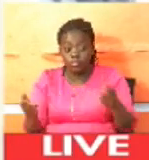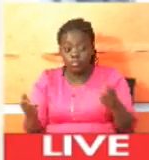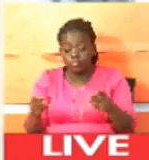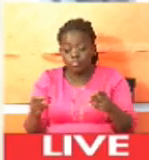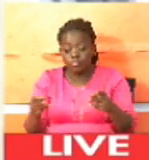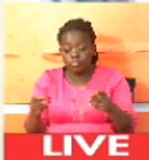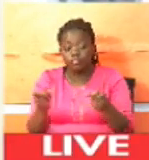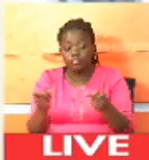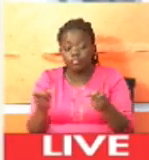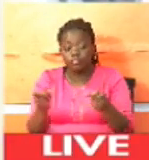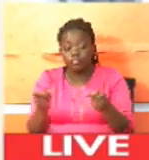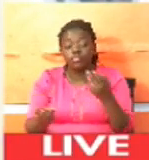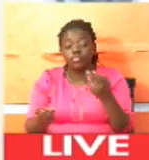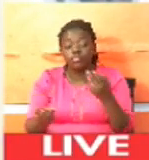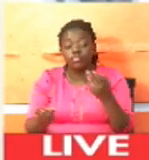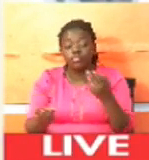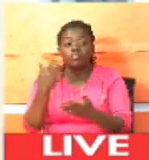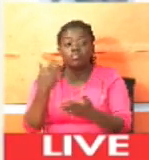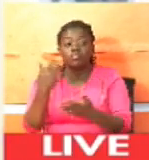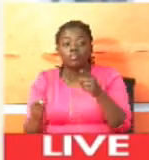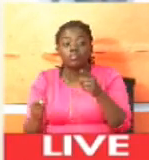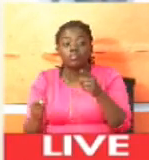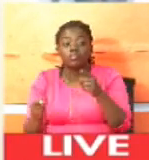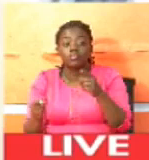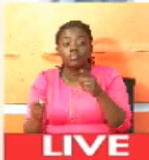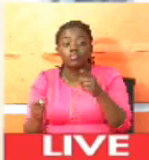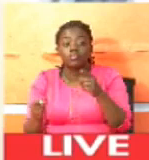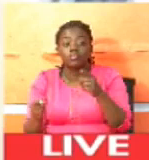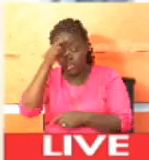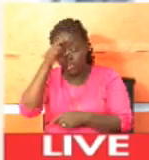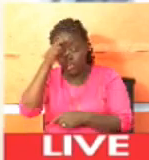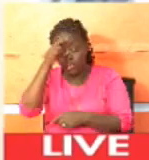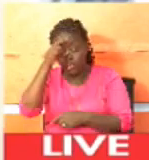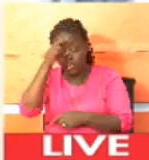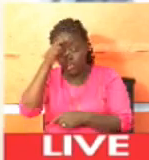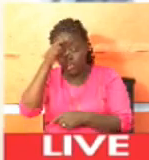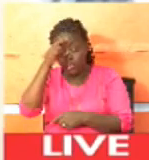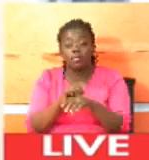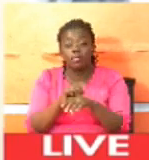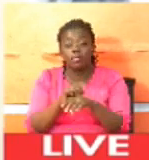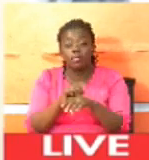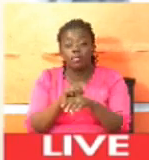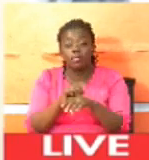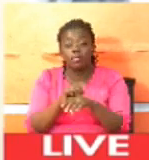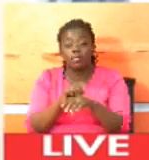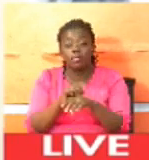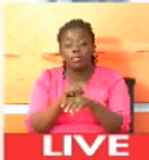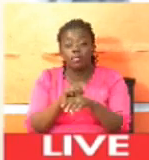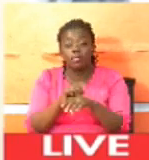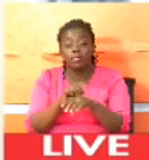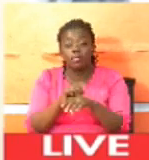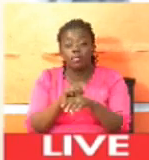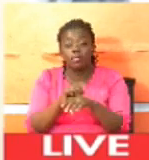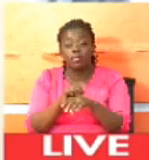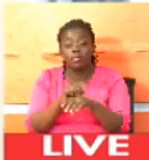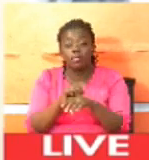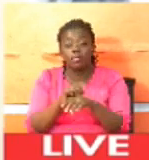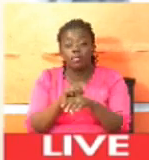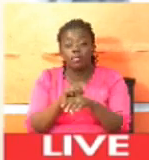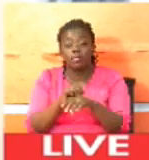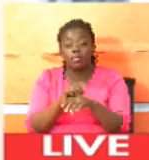bamukomako baabwe, kuba naye yamuyise ateekwa okuba alina ekigenderera lwaki yamuyise era bwe yamuyise lwe bamukizza. Nakato mu